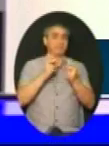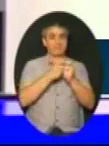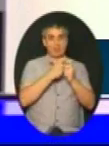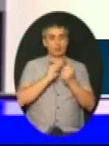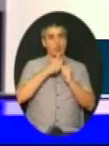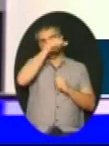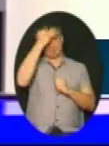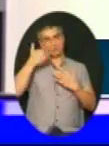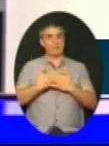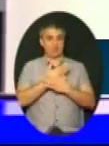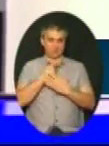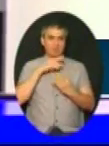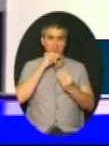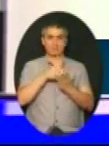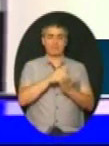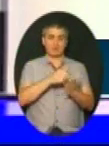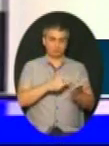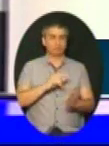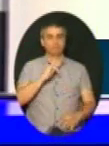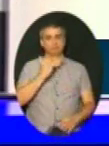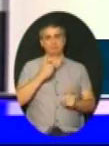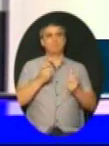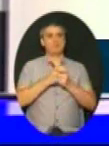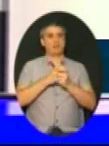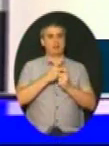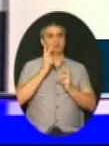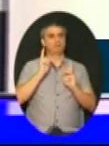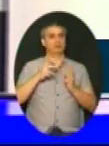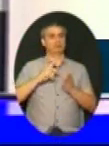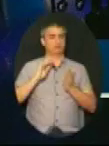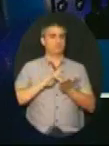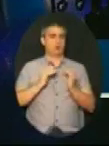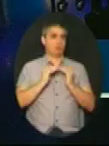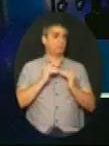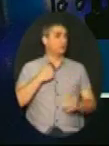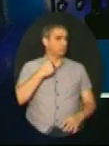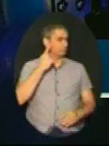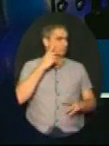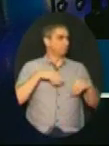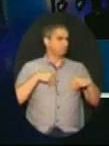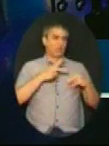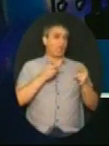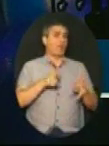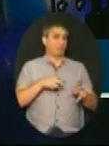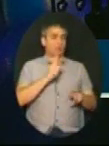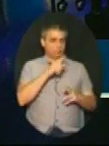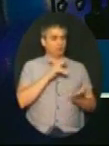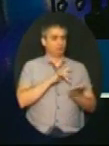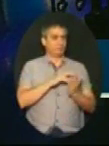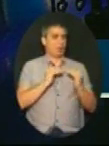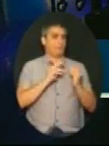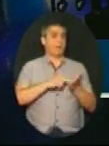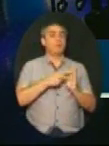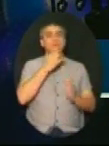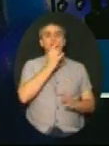באמצעות מיתוג, בטח עוד נדבר על זה בהמשך, בהחלט מפלגה של דת יהודית יש לה מקום. אני גם מסכימה שזה בהחלט אפשרי ויש לה מקום, אם